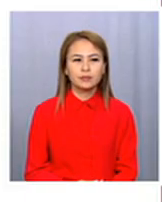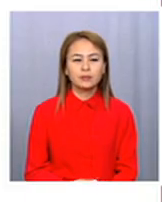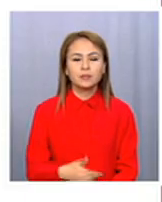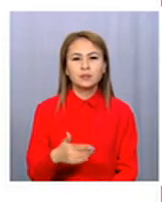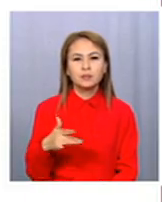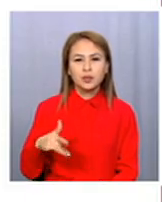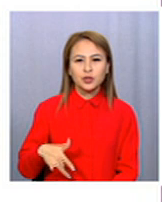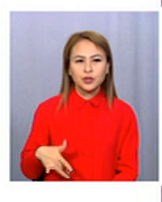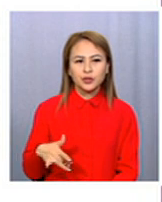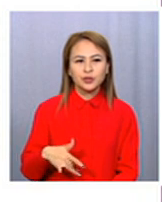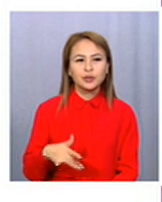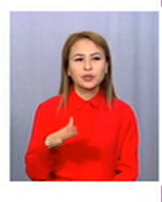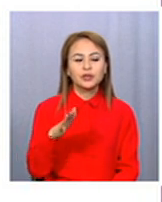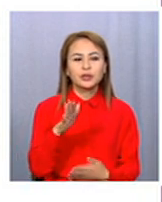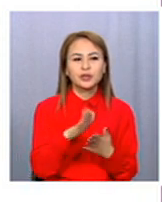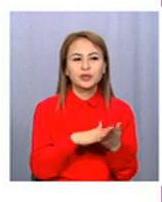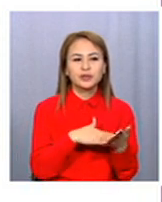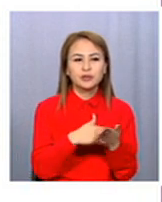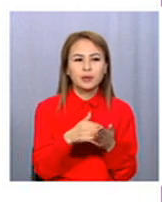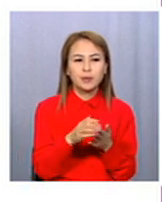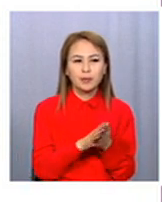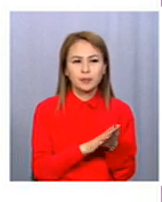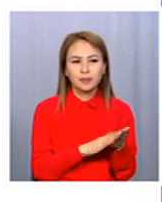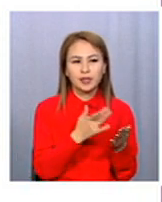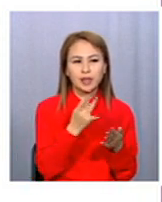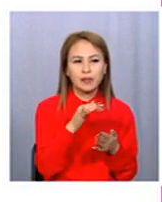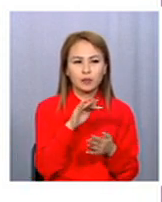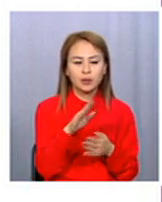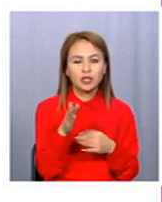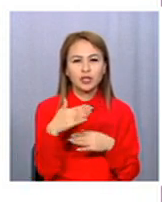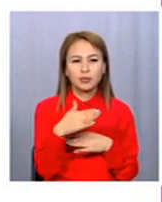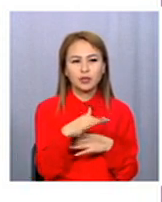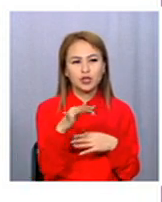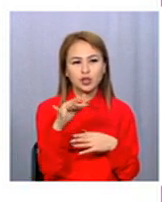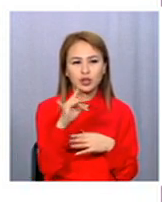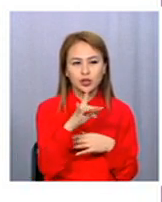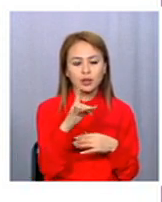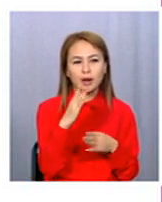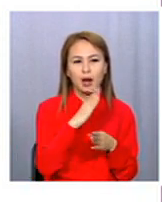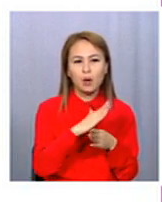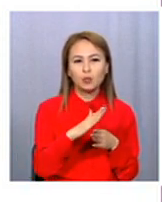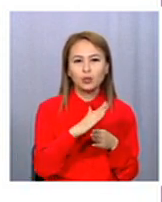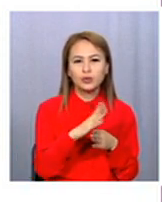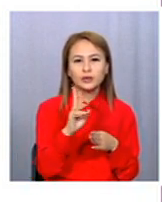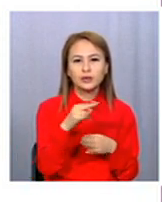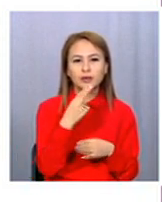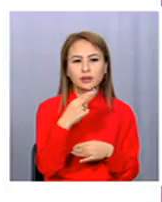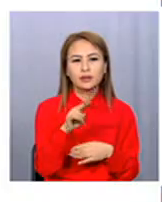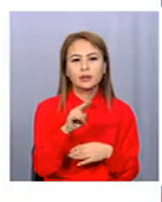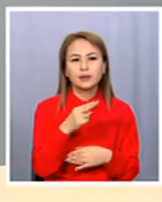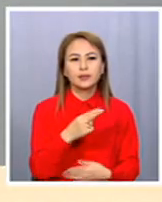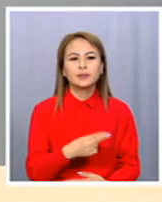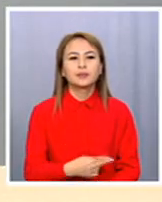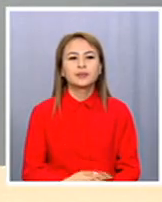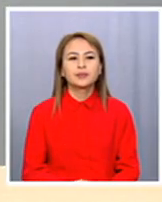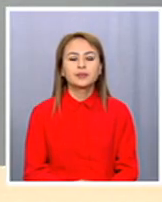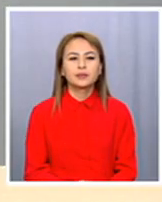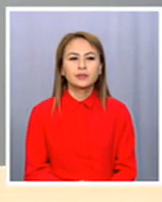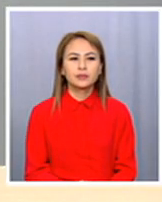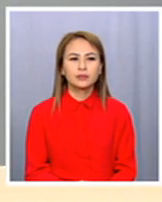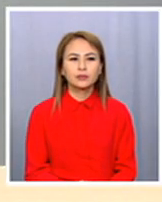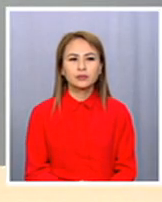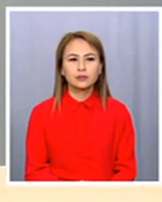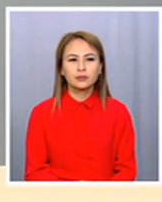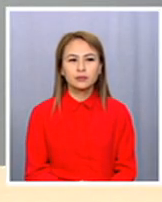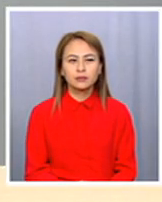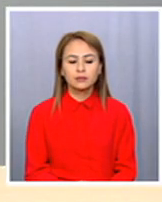Печень, сливочное масло, грейпфрут, рыбий жир, капуста, витамин Д. Я